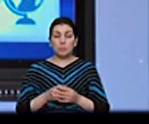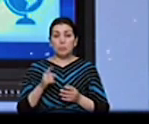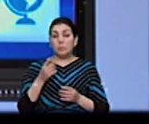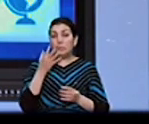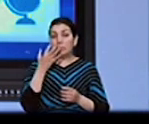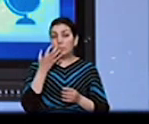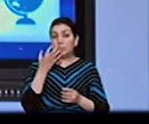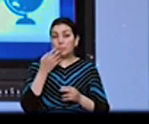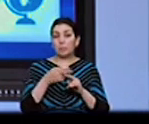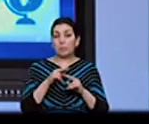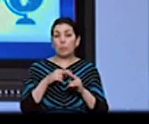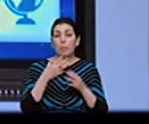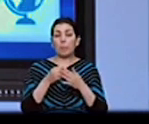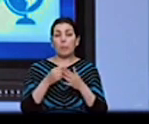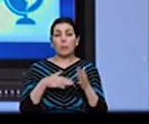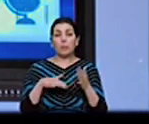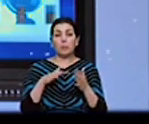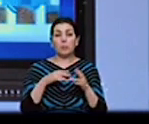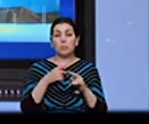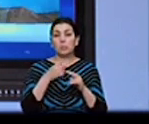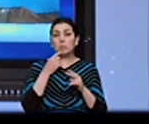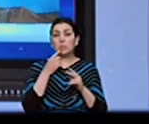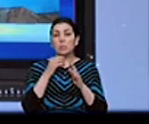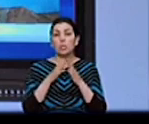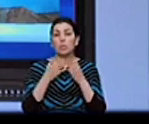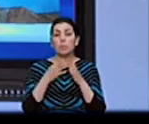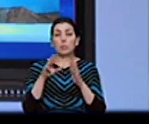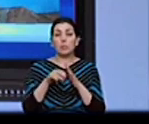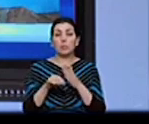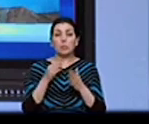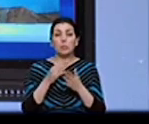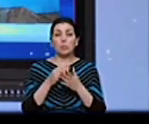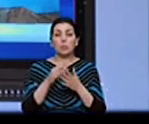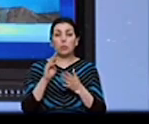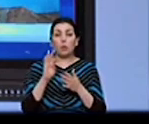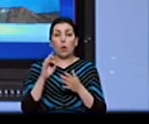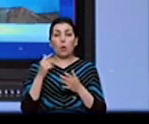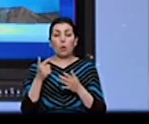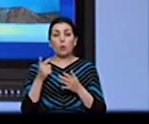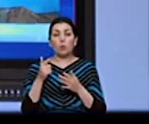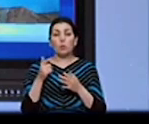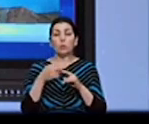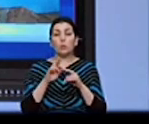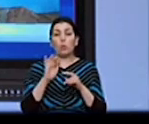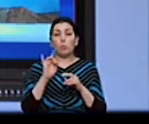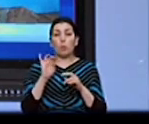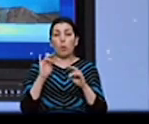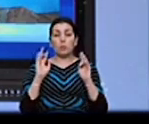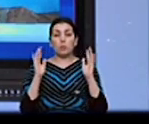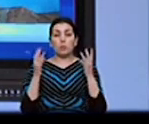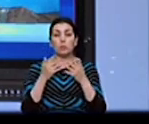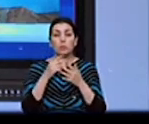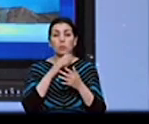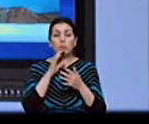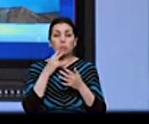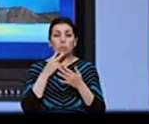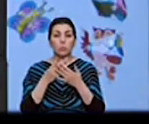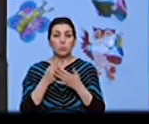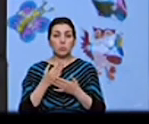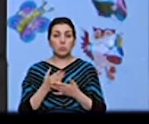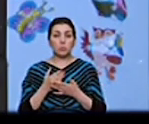Ushbu rasmlarda o'lkamizdagi qizil kitobga kiritilgan tog', o'rmon va yovvoyi hayvonlarni ko'rib